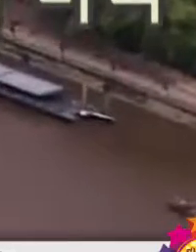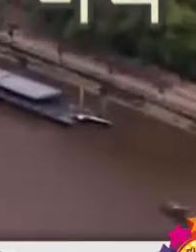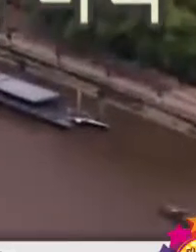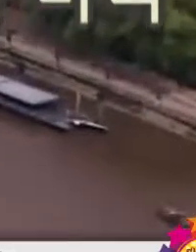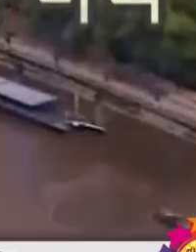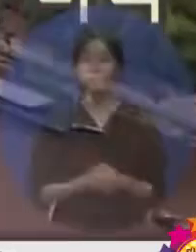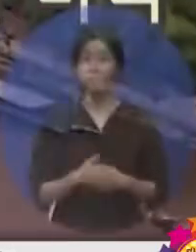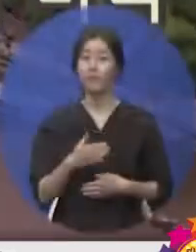내